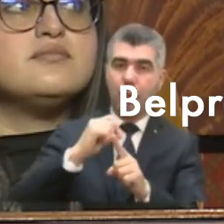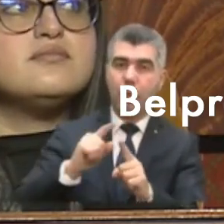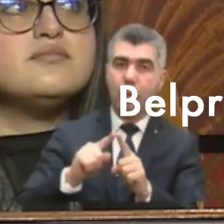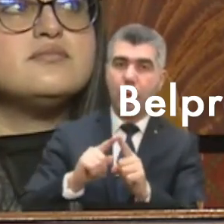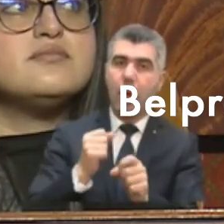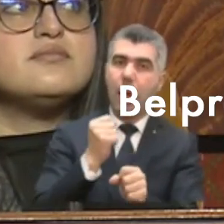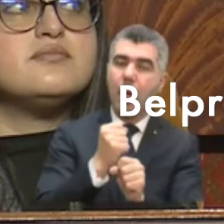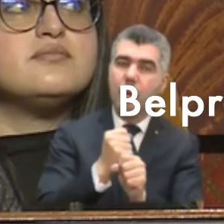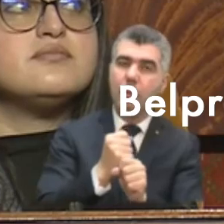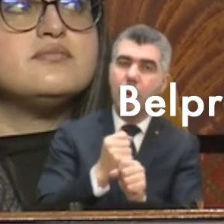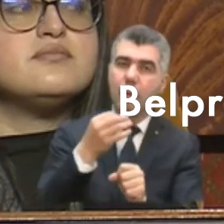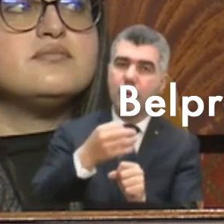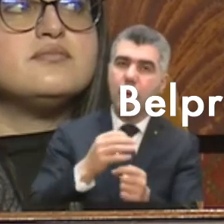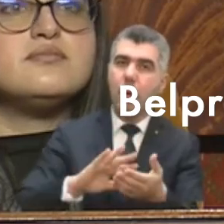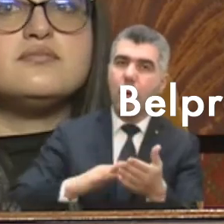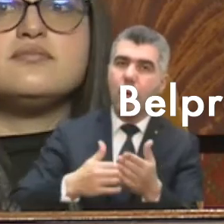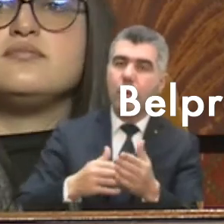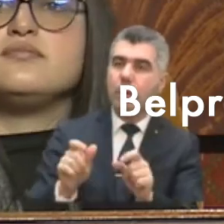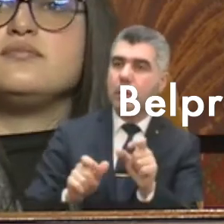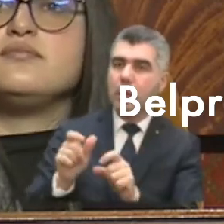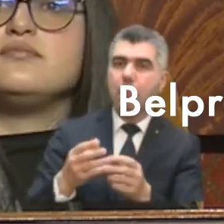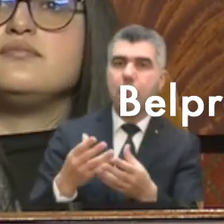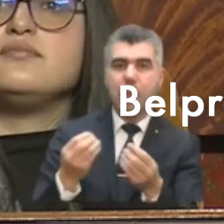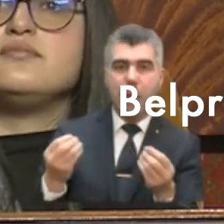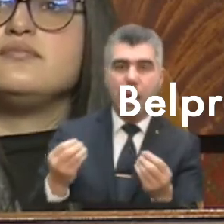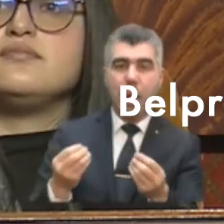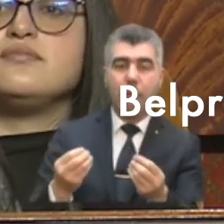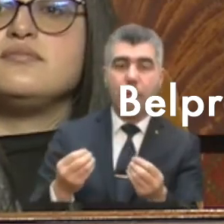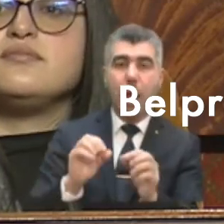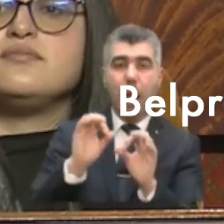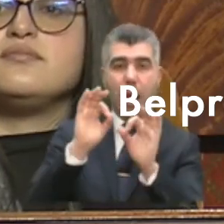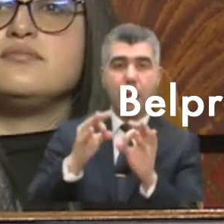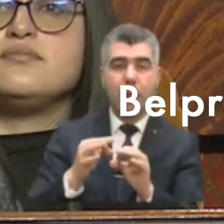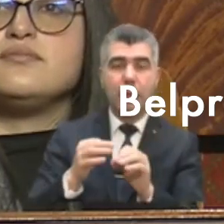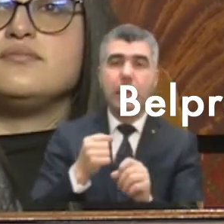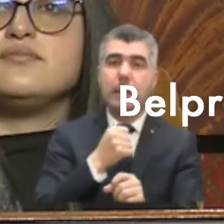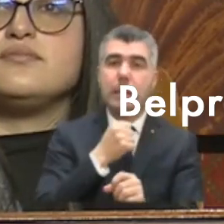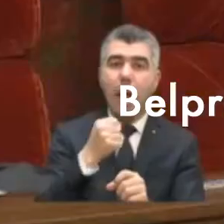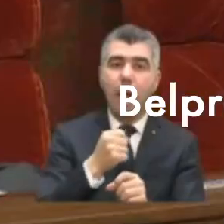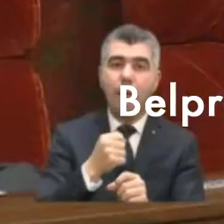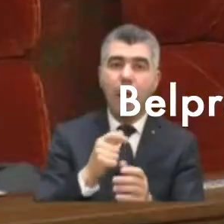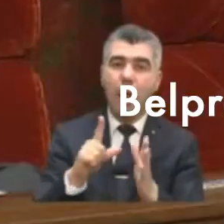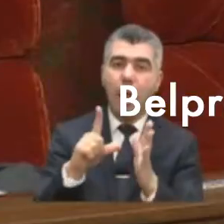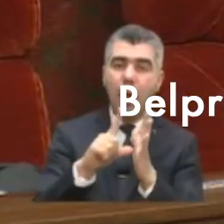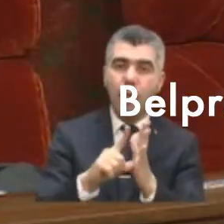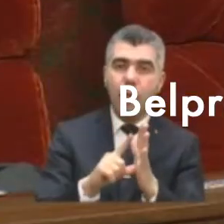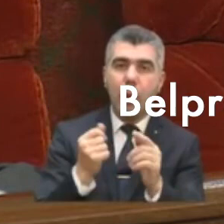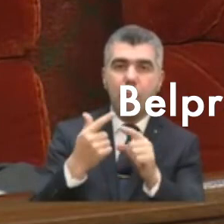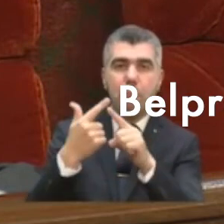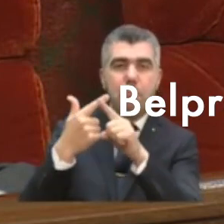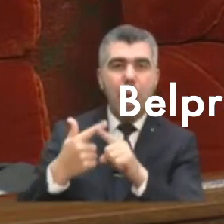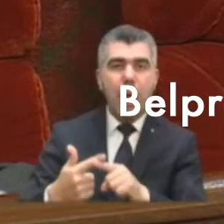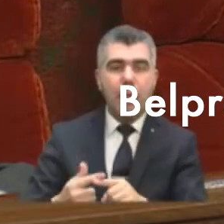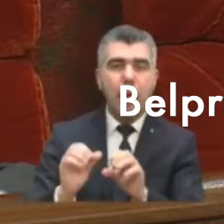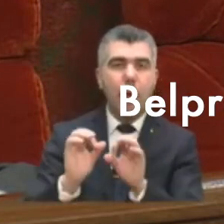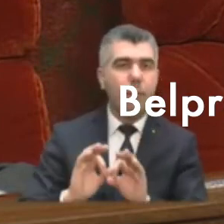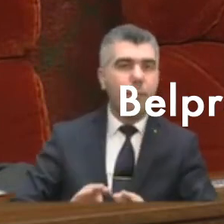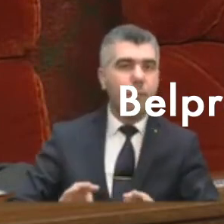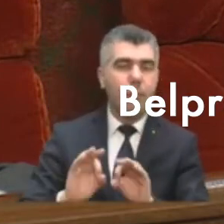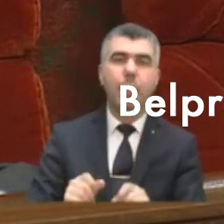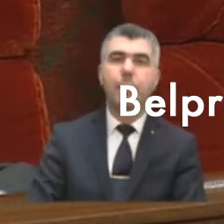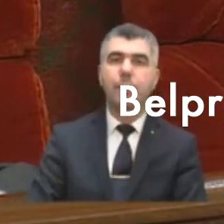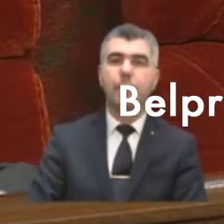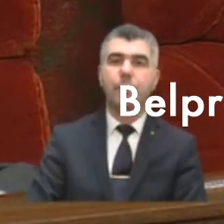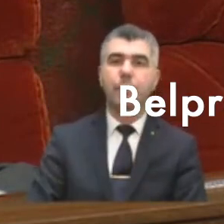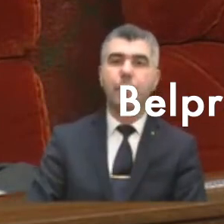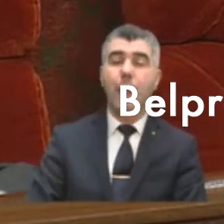ظروف العمل وكذلك العيش ديال المهنيين، لأن عدد من الصحفيين ما كيحصلوش على الحقوق المادية والاجتماعية ديالهم. غير أنه